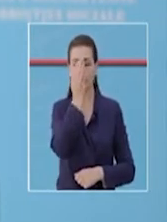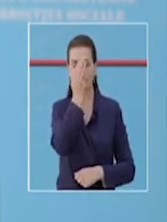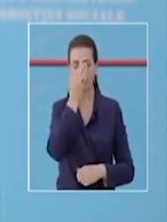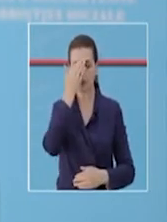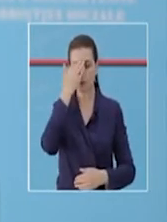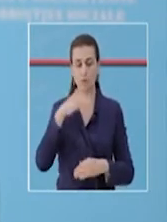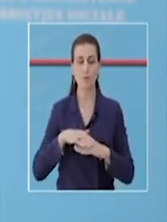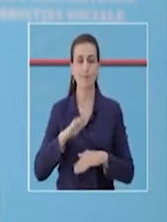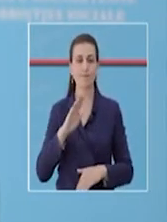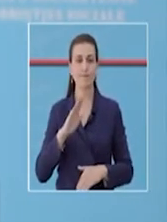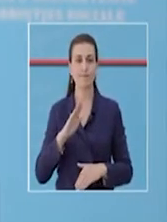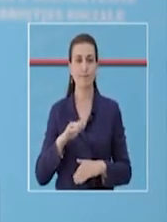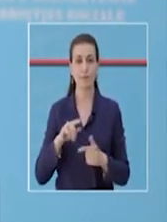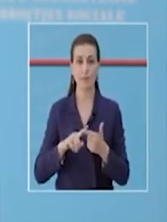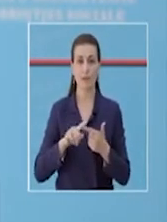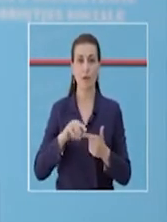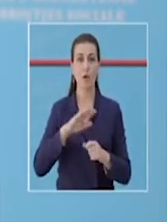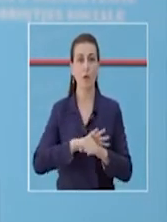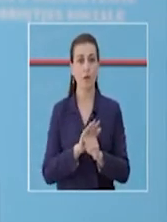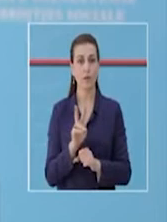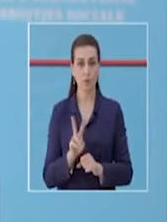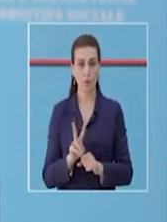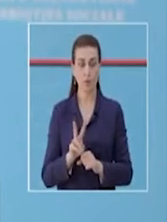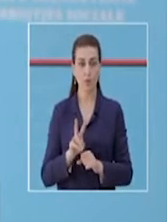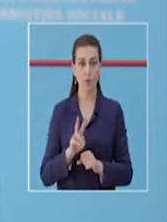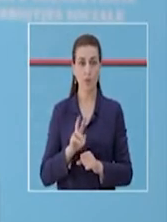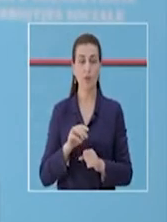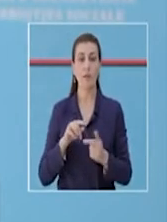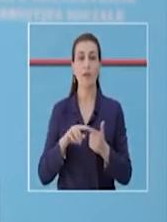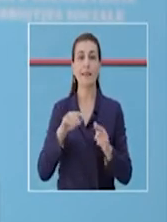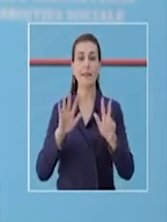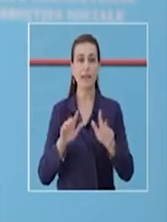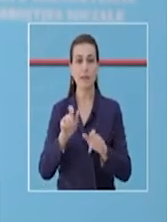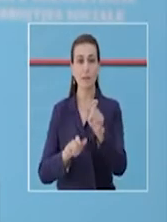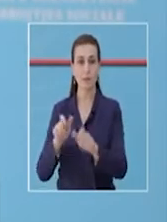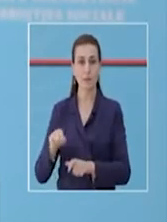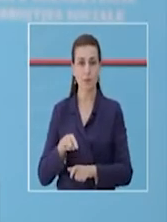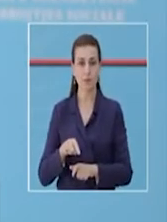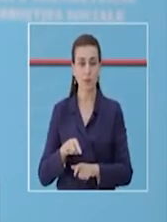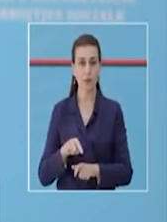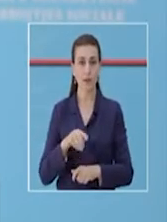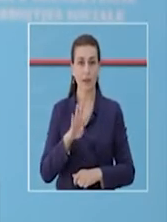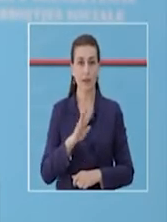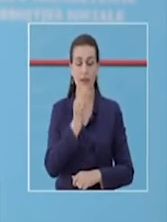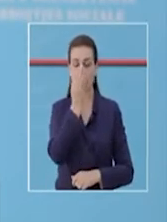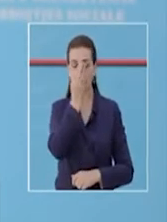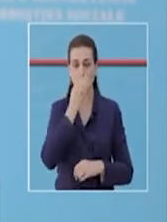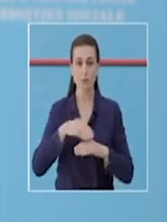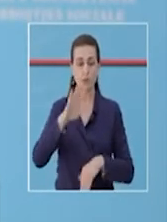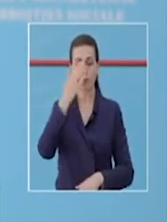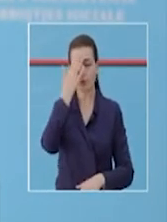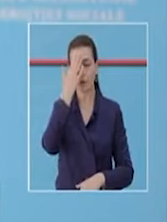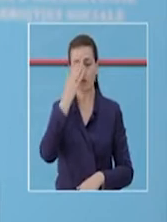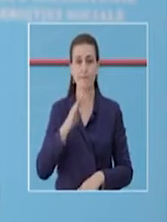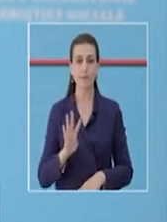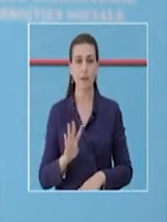në terapi intensive. Në spitalin COVID-2 Shefqet Ndroshi janë 8 pacientë hospitalizuar, 4 në terapi intensive në gjendje